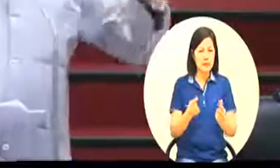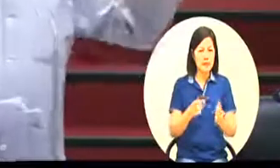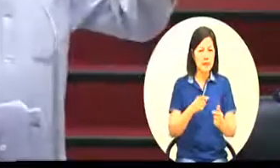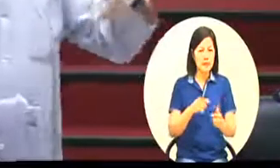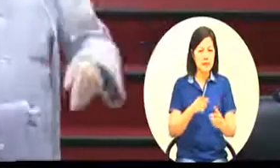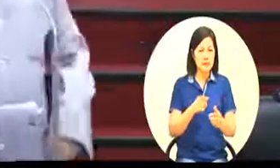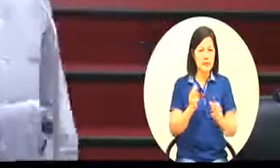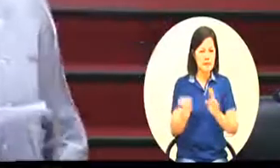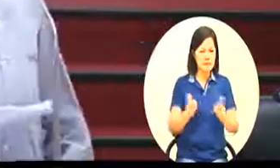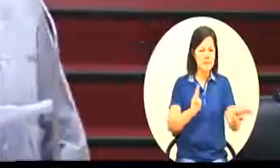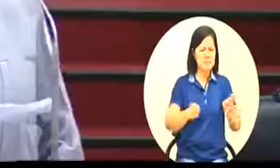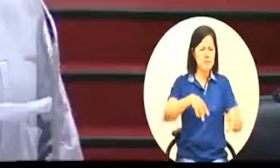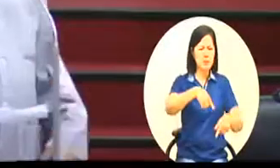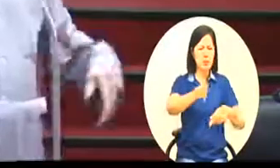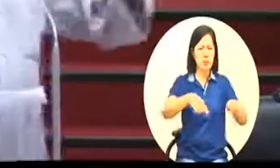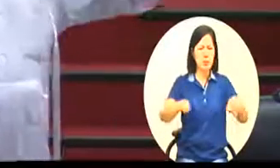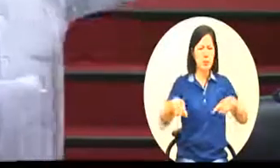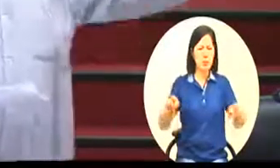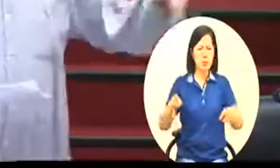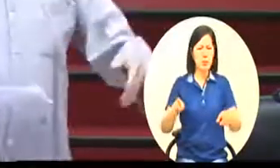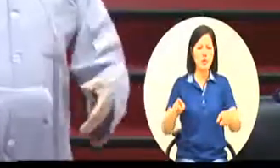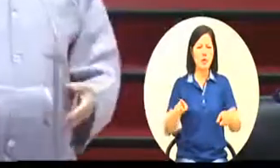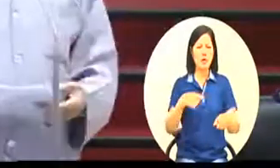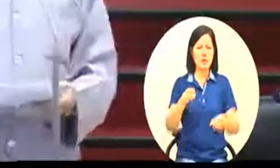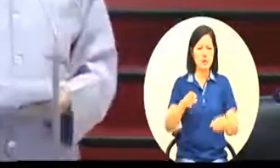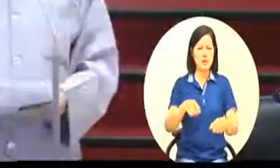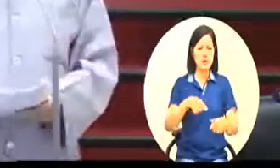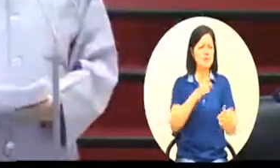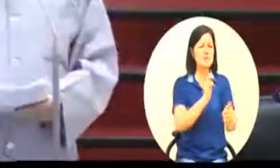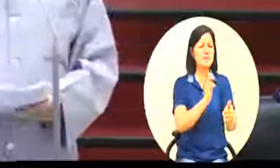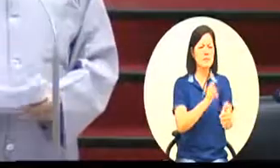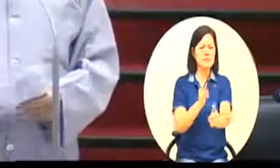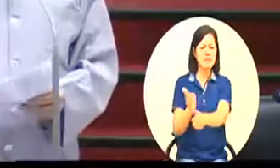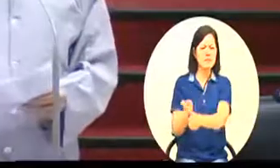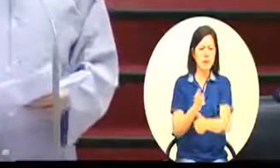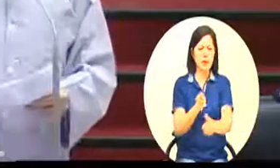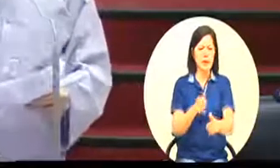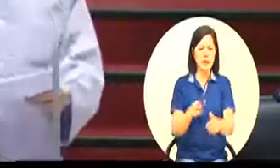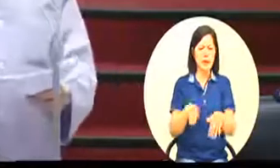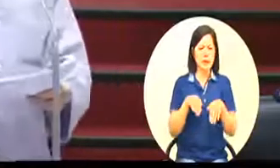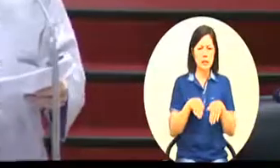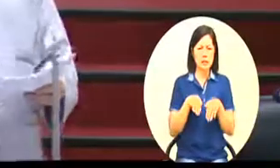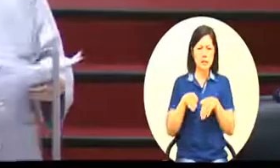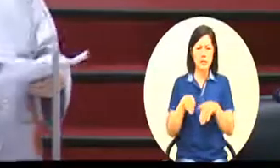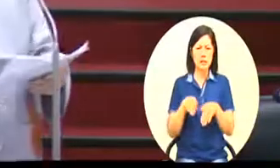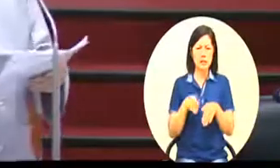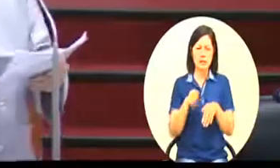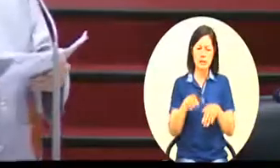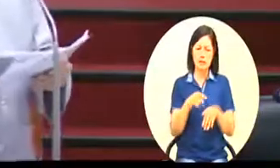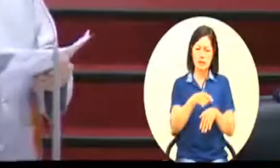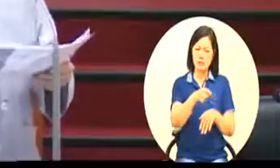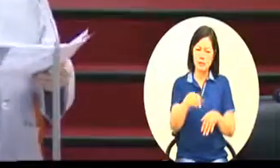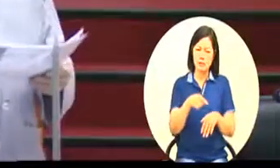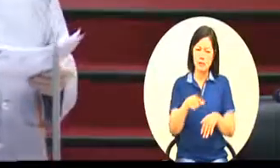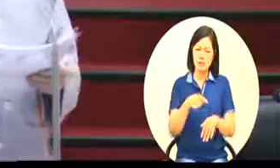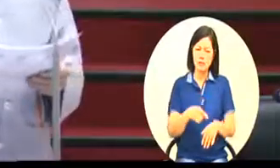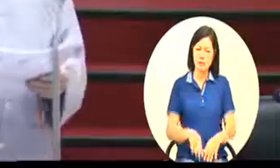啊，甲你指导西。但嘛，安尼，互你袂剩干的手指，网络安尼流通，我无要相信